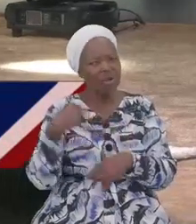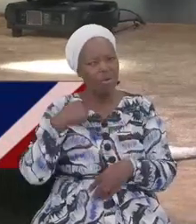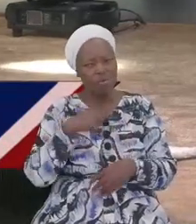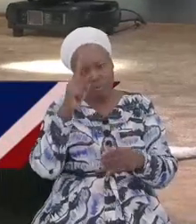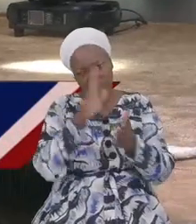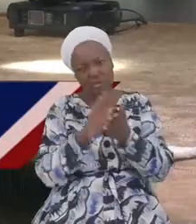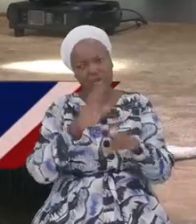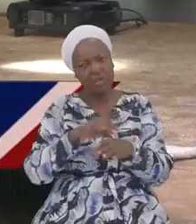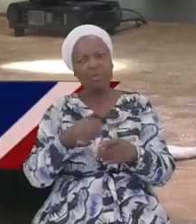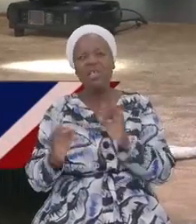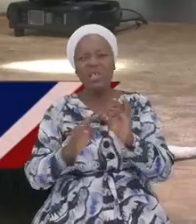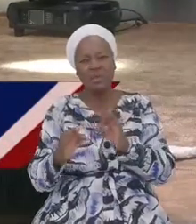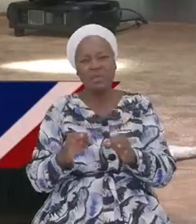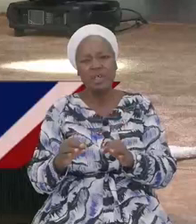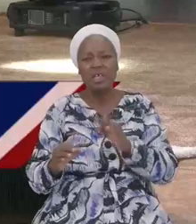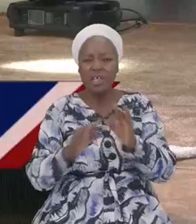dit,